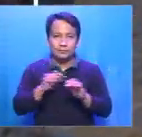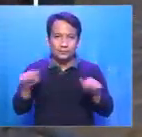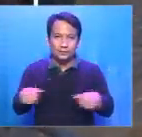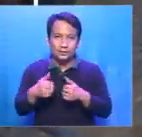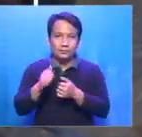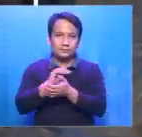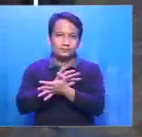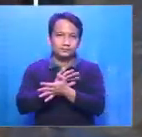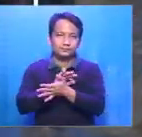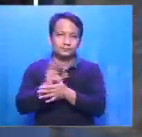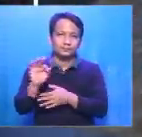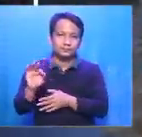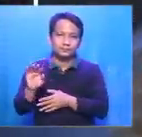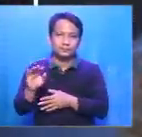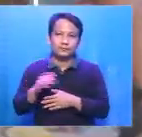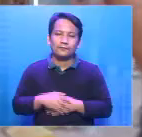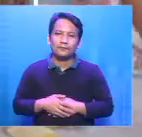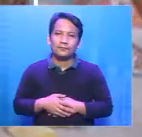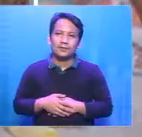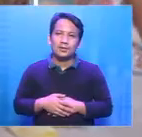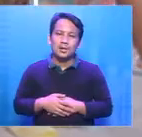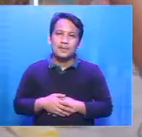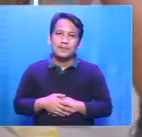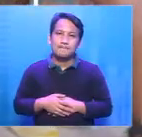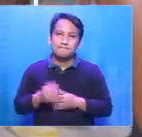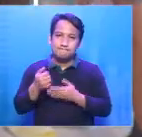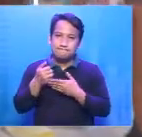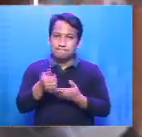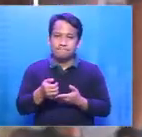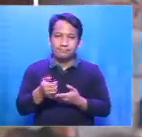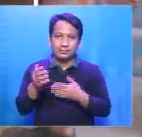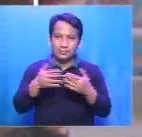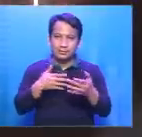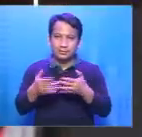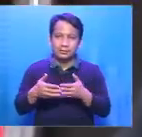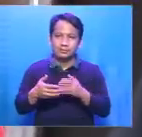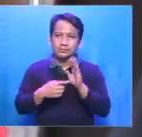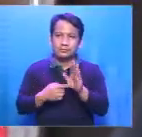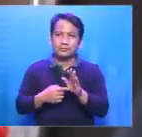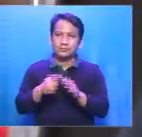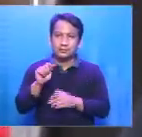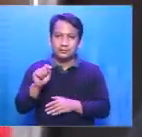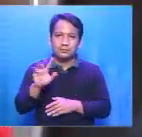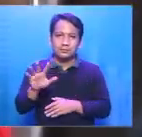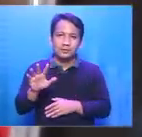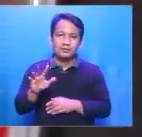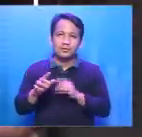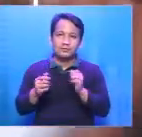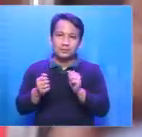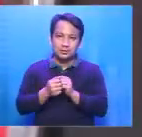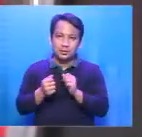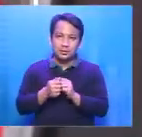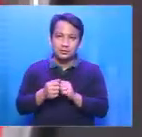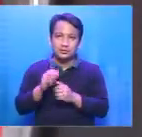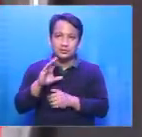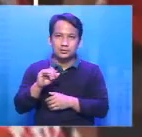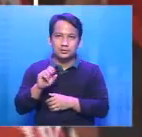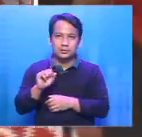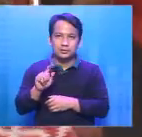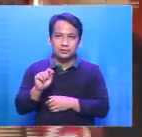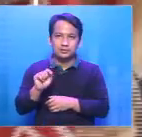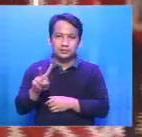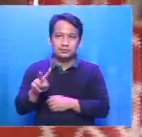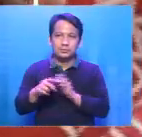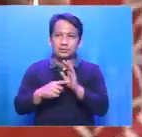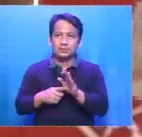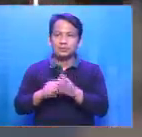ng COVID-19 pandemic. Sa pagtutulungan ng Alagang Kapatid Foundation ng TV5, kasama ang Signal TV at